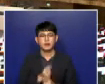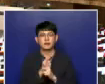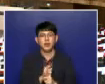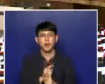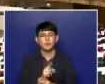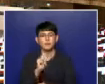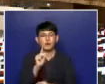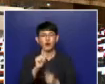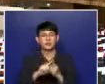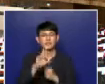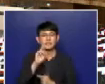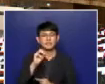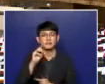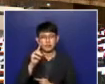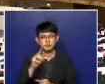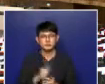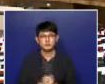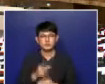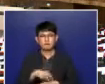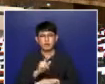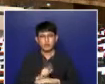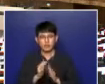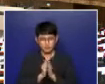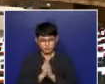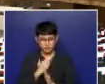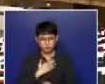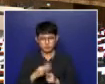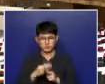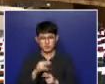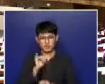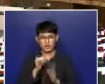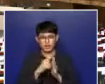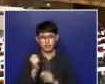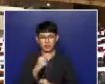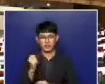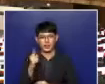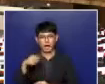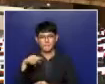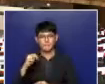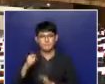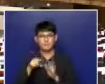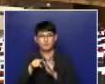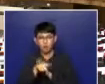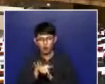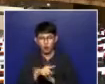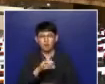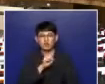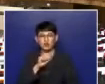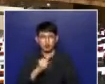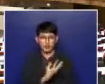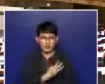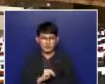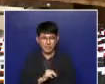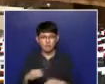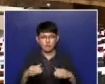ฝั่งทนก็ได้แต่แหงนมองว่าอันนี้มันรางอะไรก็แหงนมองเหมือนกับคนแถวดอนเมืองแหงนมองว่าเมื่อไหร่ไอ้รถไฟฟ้า